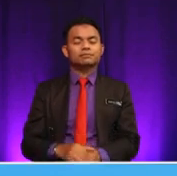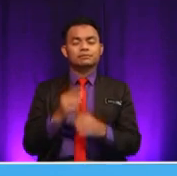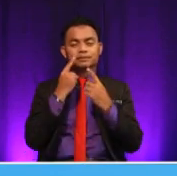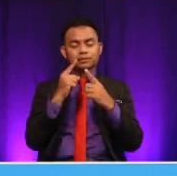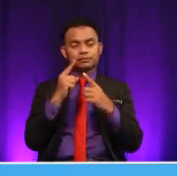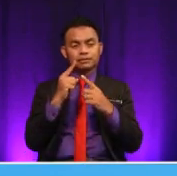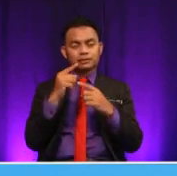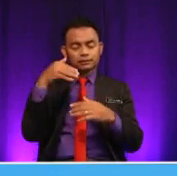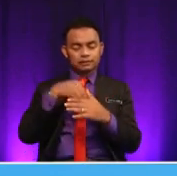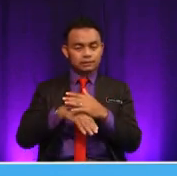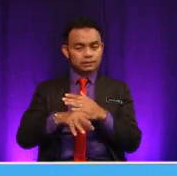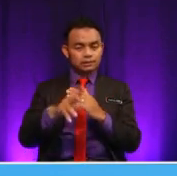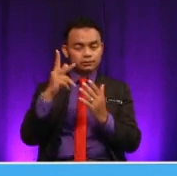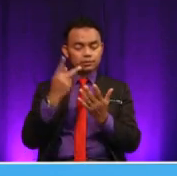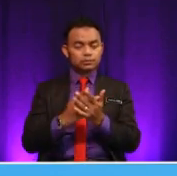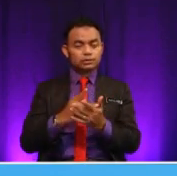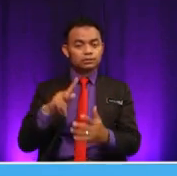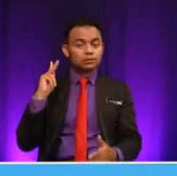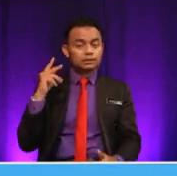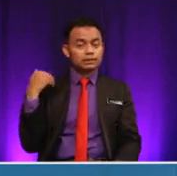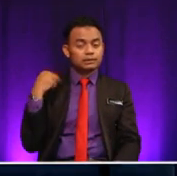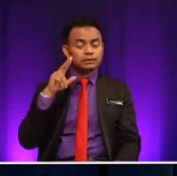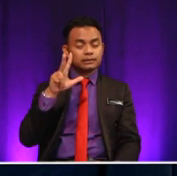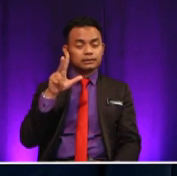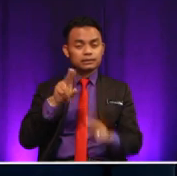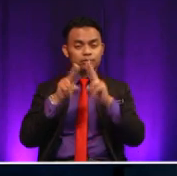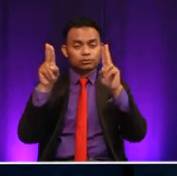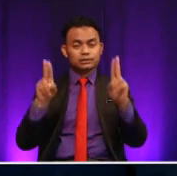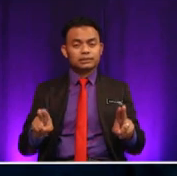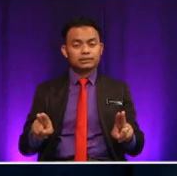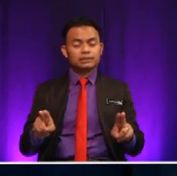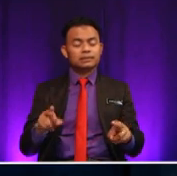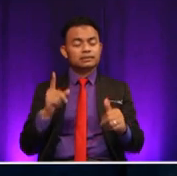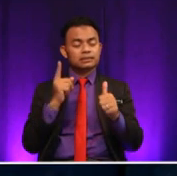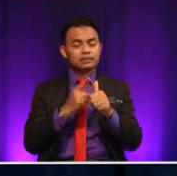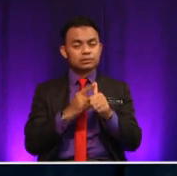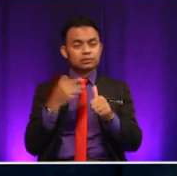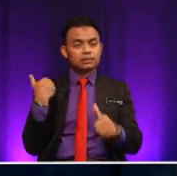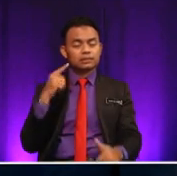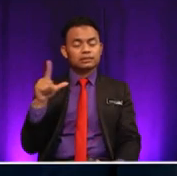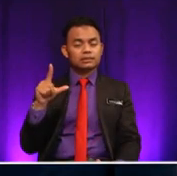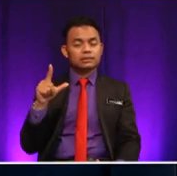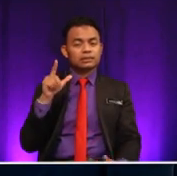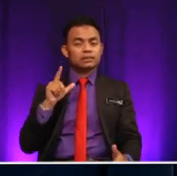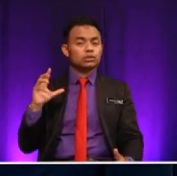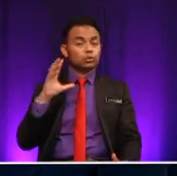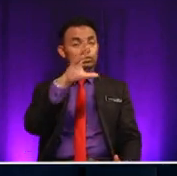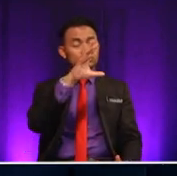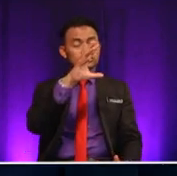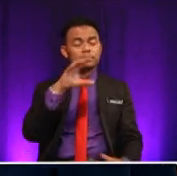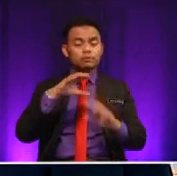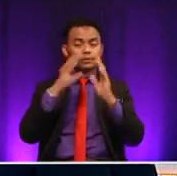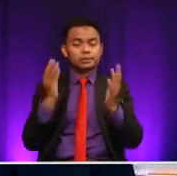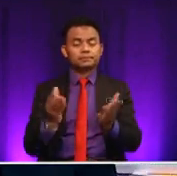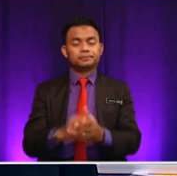Kuasa ada 3 ujian lain salah satunya adalah ujian melonta bola Segar kan jadi